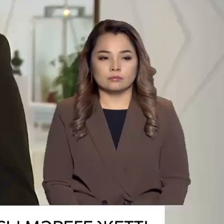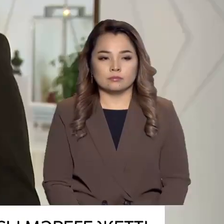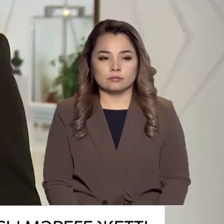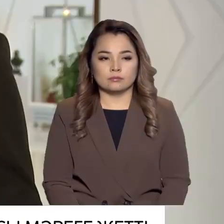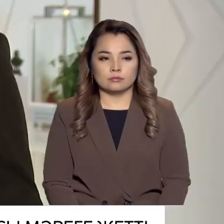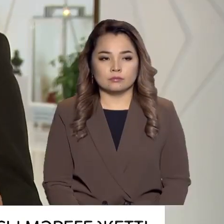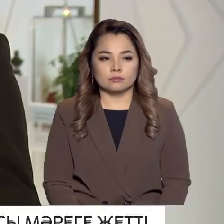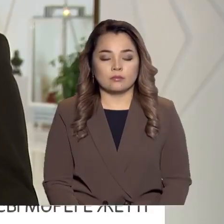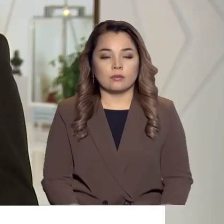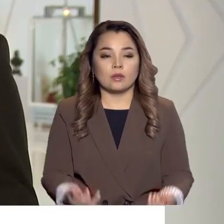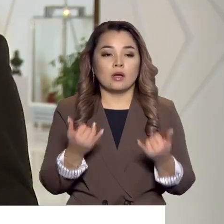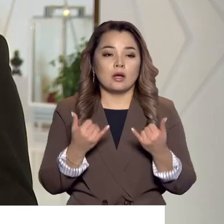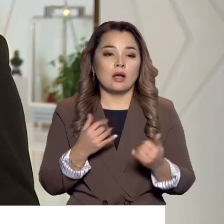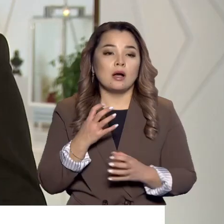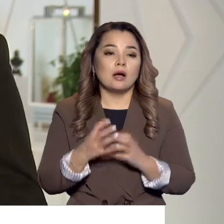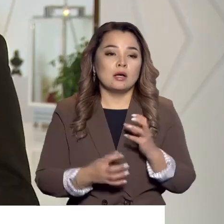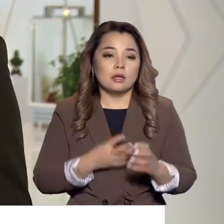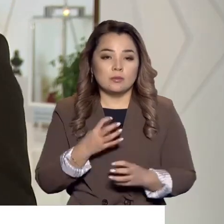Қазір әлемде